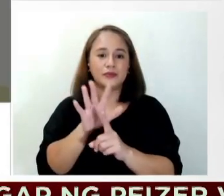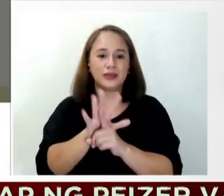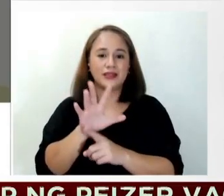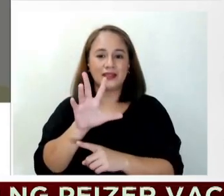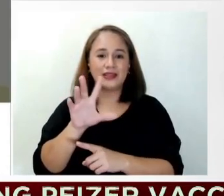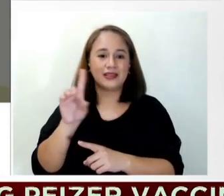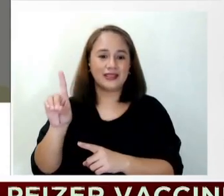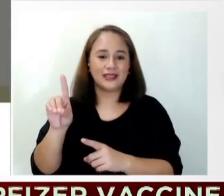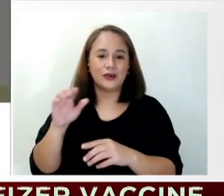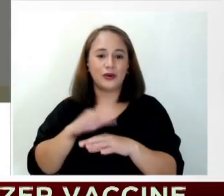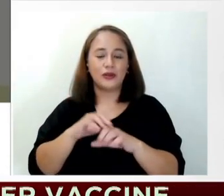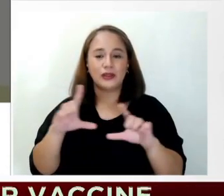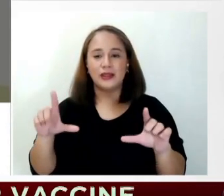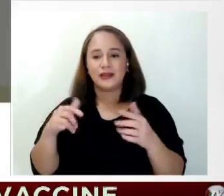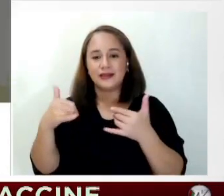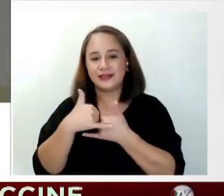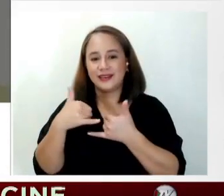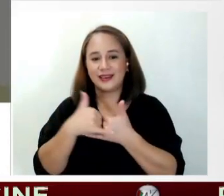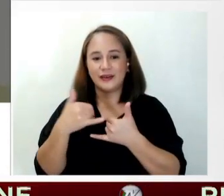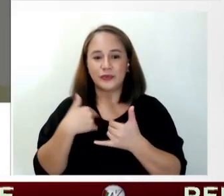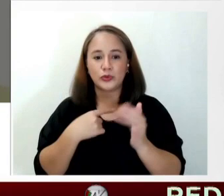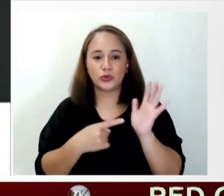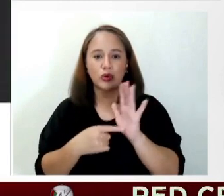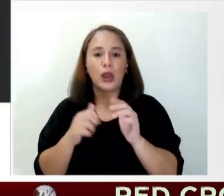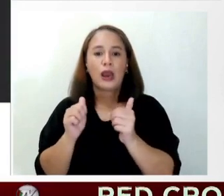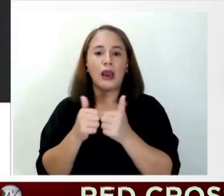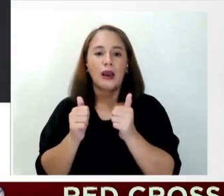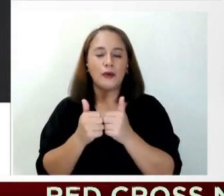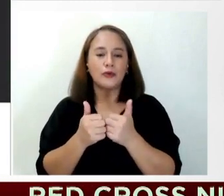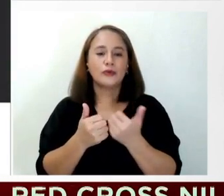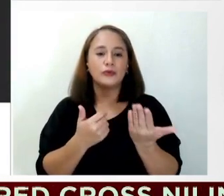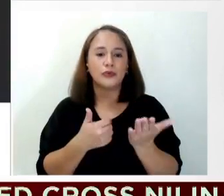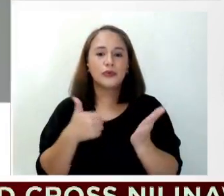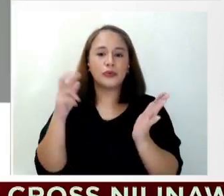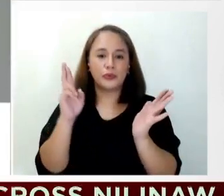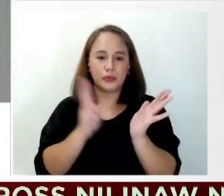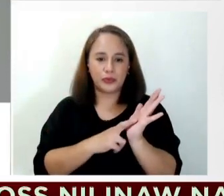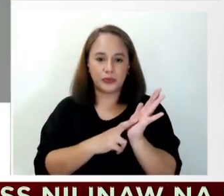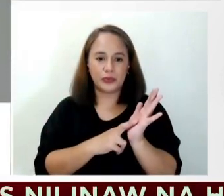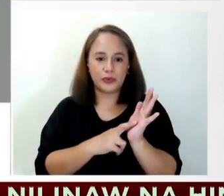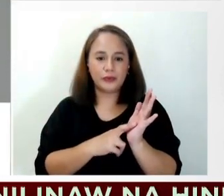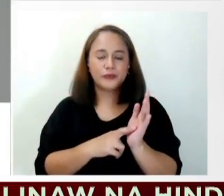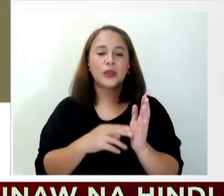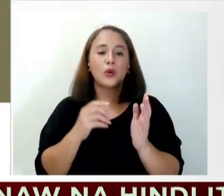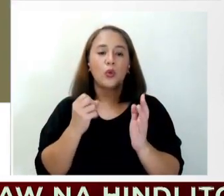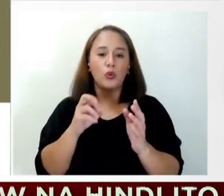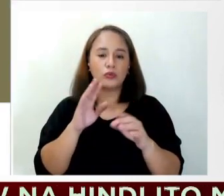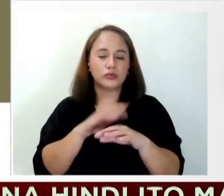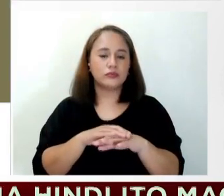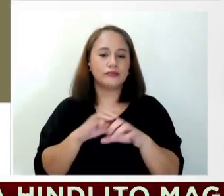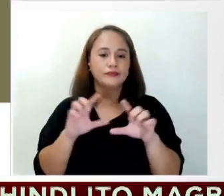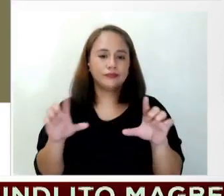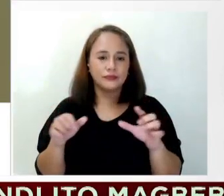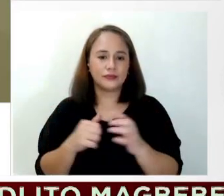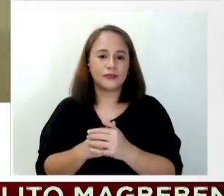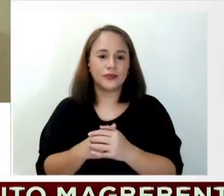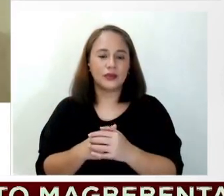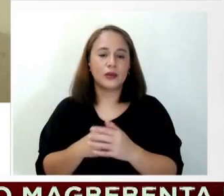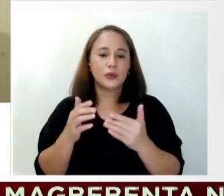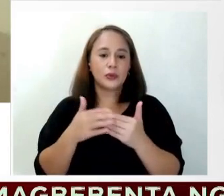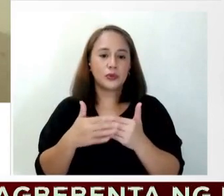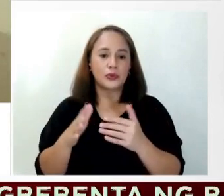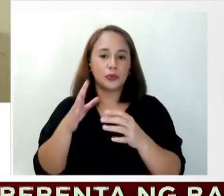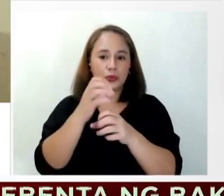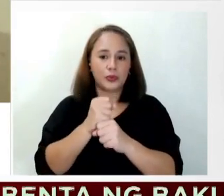game, ipinapakita ang mga paraan kung paano aktwal na makapagparehistro o maging online. Pagkatapos makakuha ng